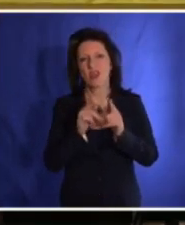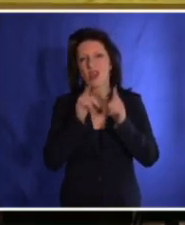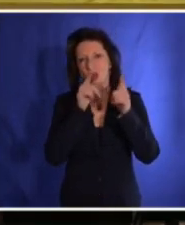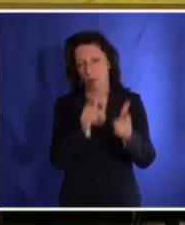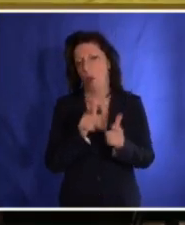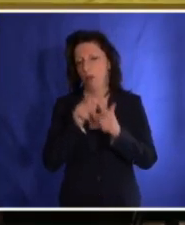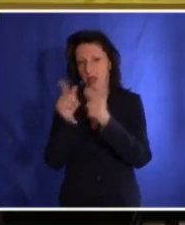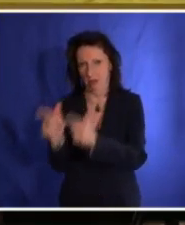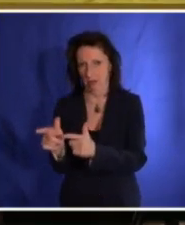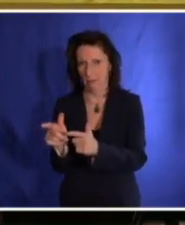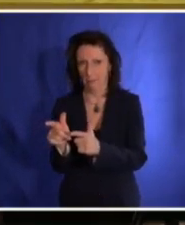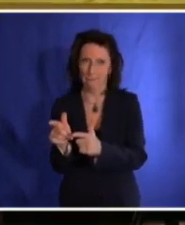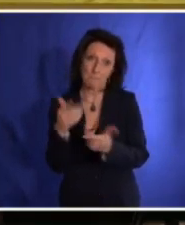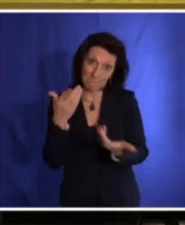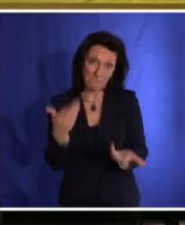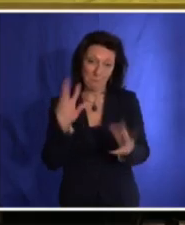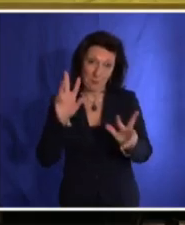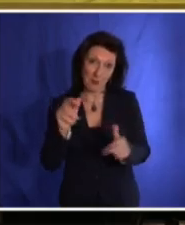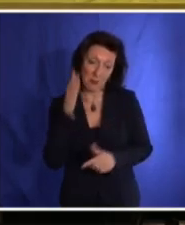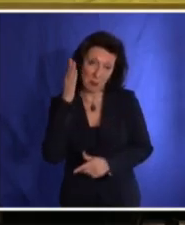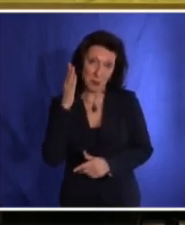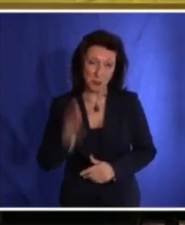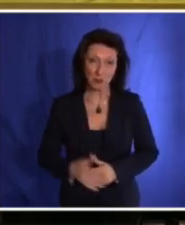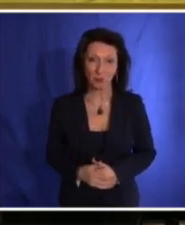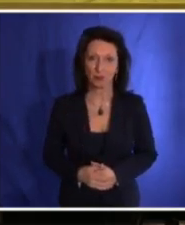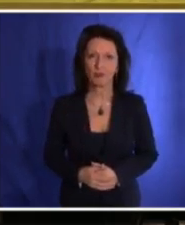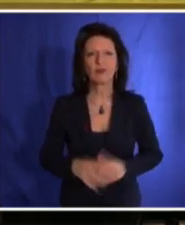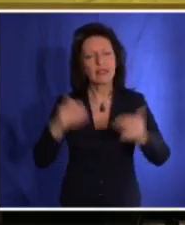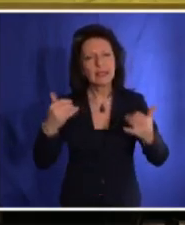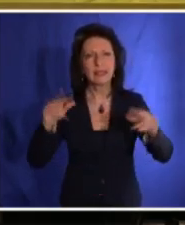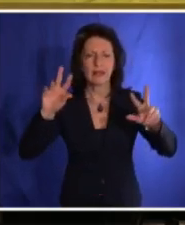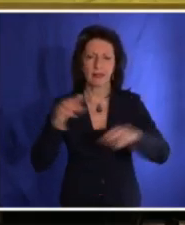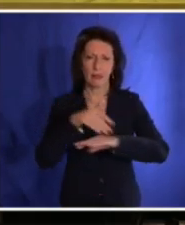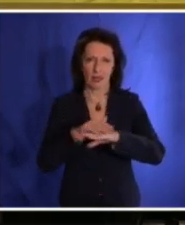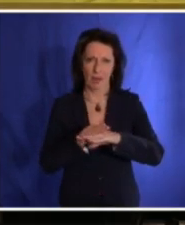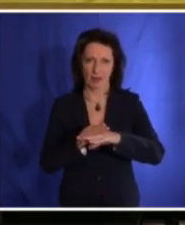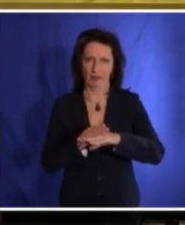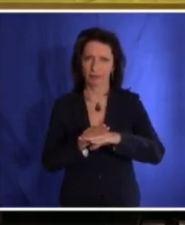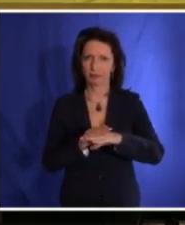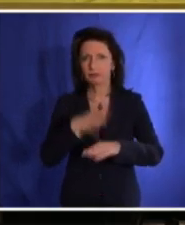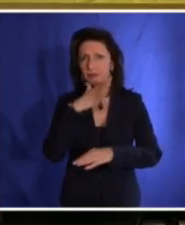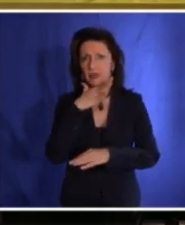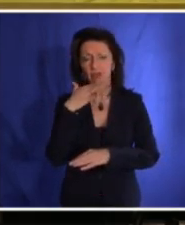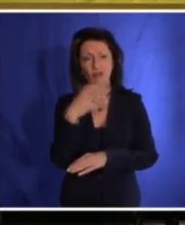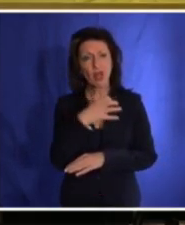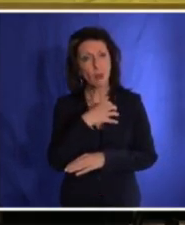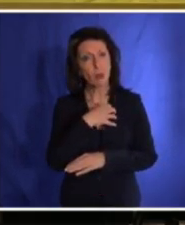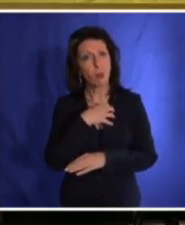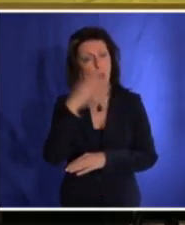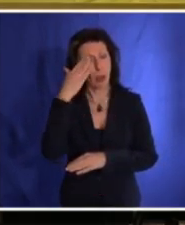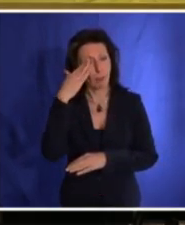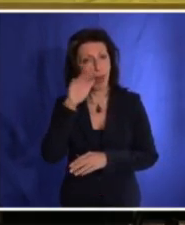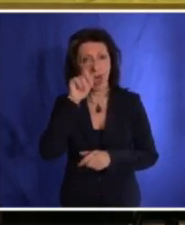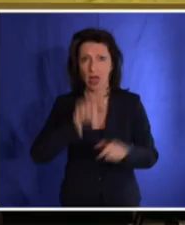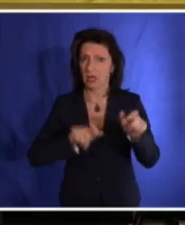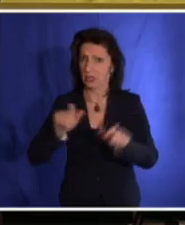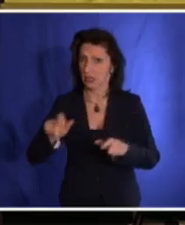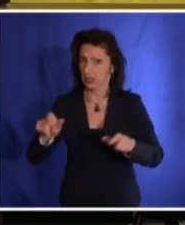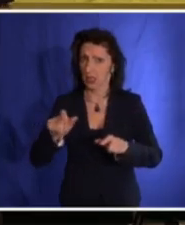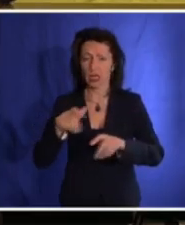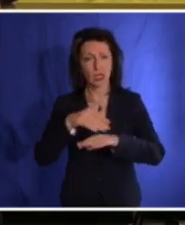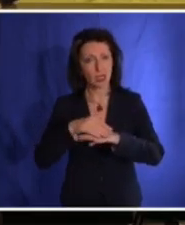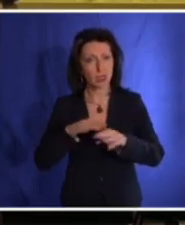gehen soll. Wir kommen nun zu unseren Gemeinden. Wir haben zahlreiche Bürgermeisterinnen und Bürgermeister, Gemeinderätinnen